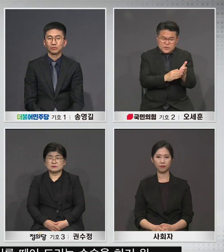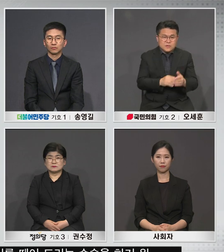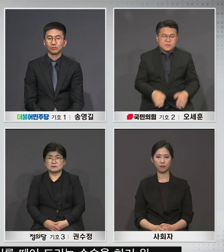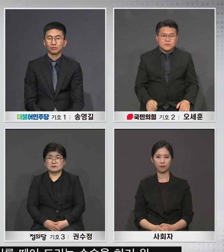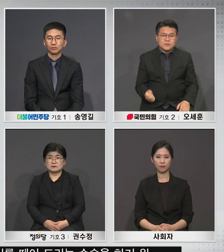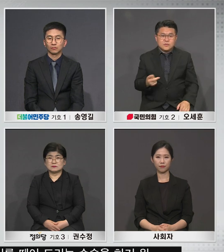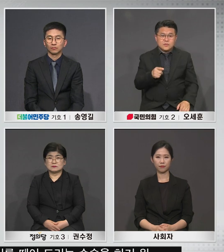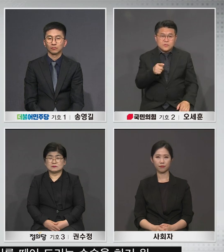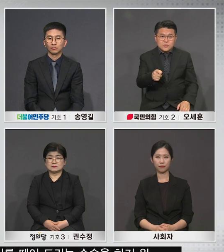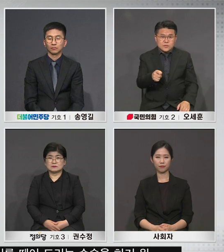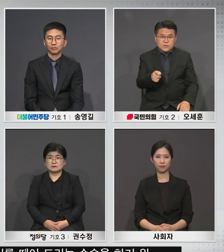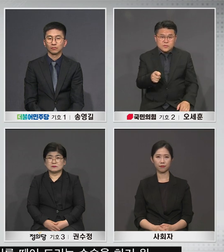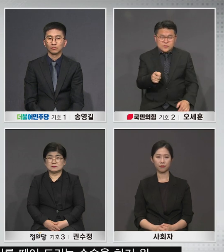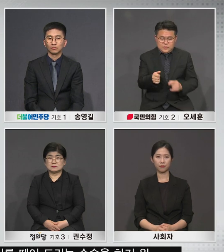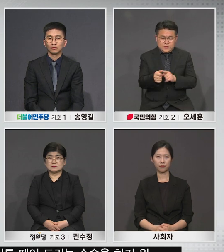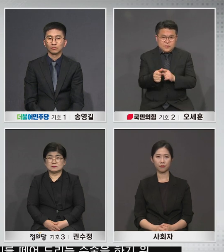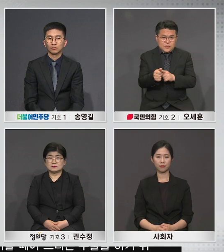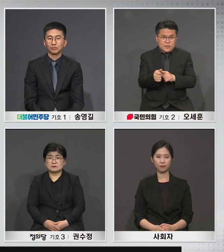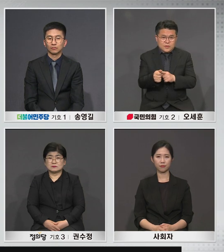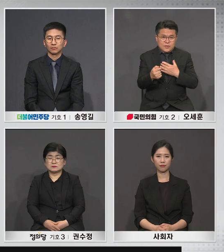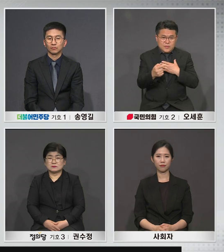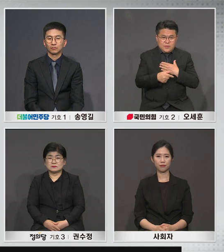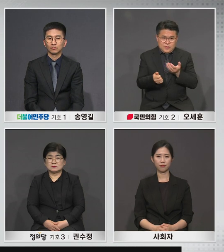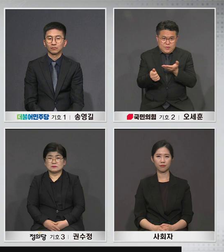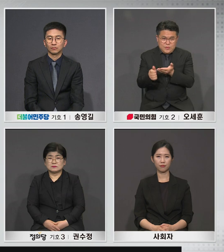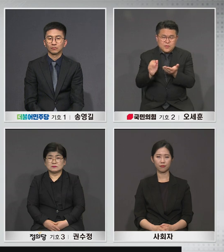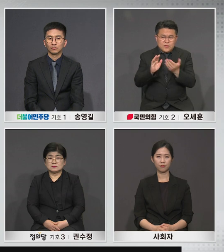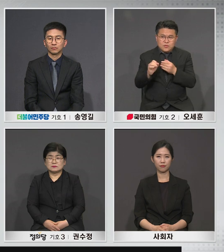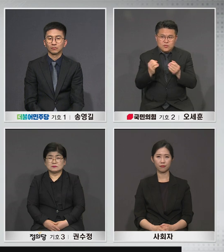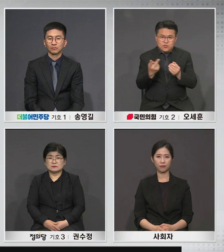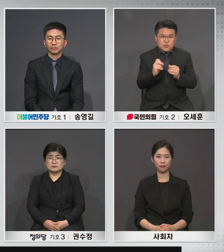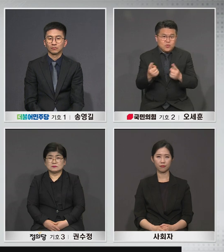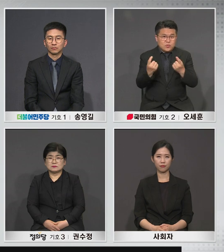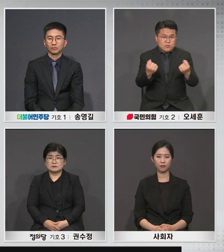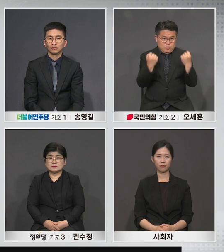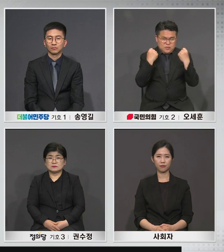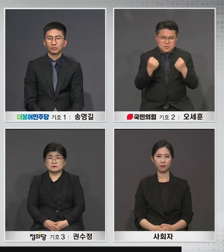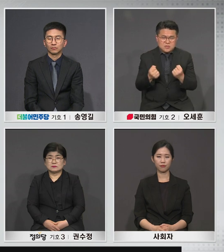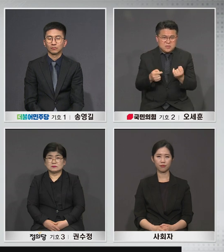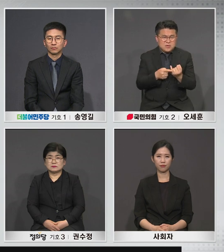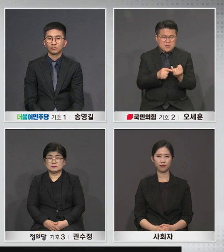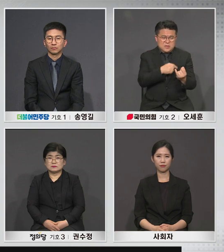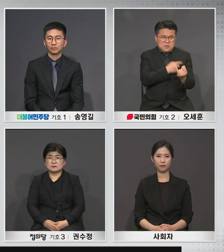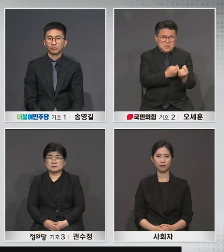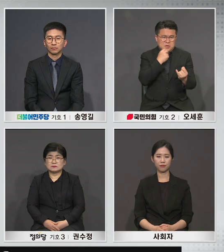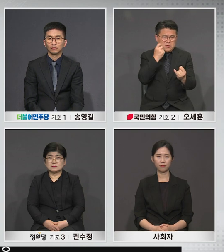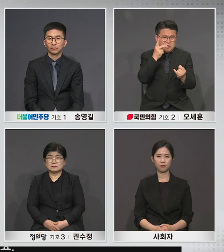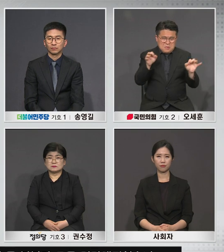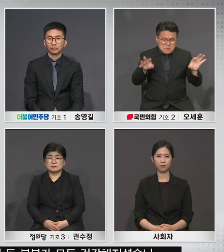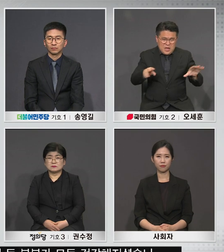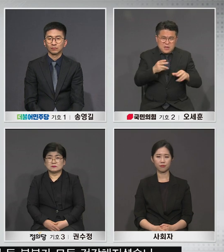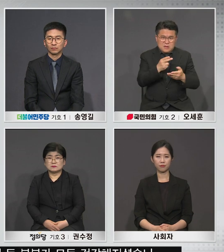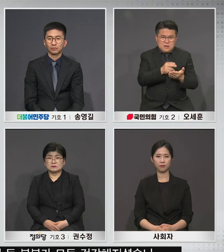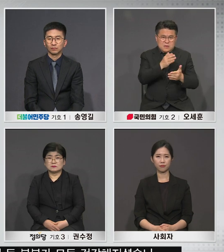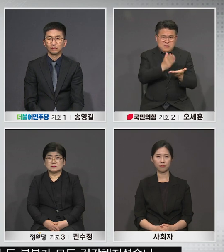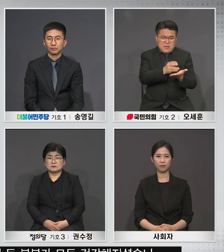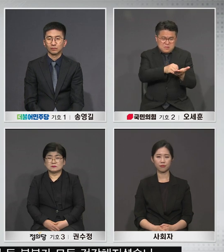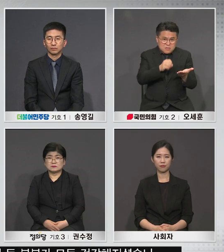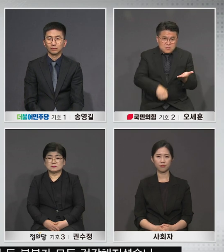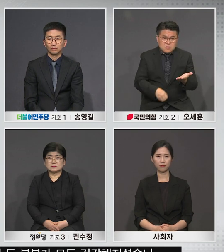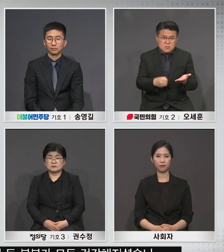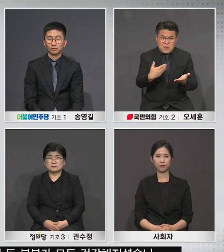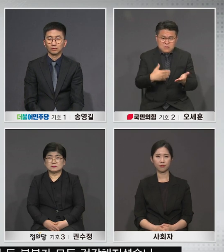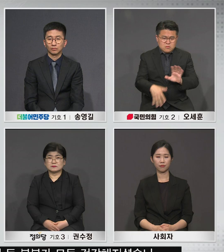그분 장기를 이식하고 나서 부부가 다 지금 건강해지셨습니다. 마치 이분이 능력이 없어서 두 달 만에 그만둔 것처럼 이렇게 몰아붙이시는 거는